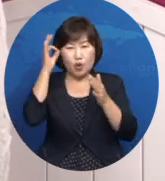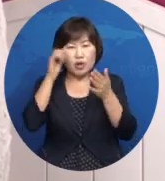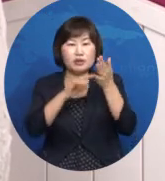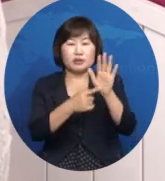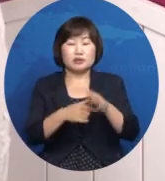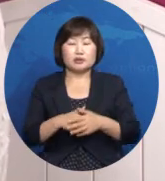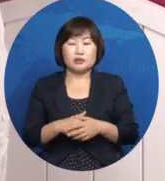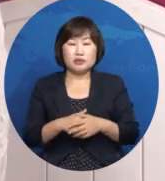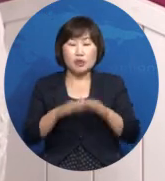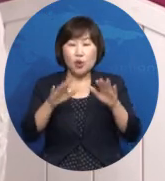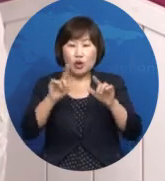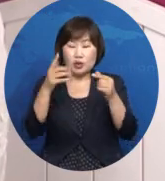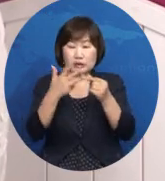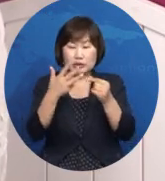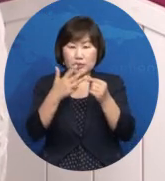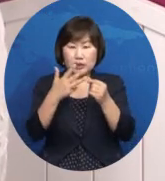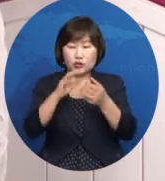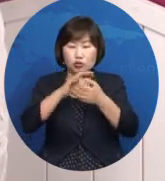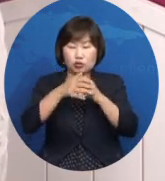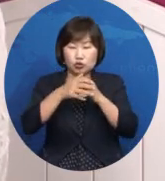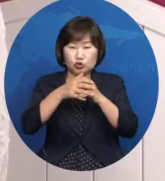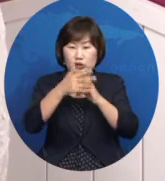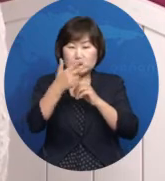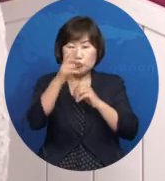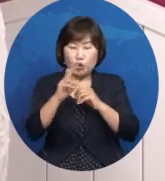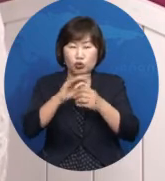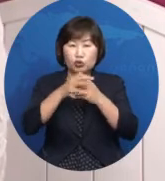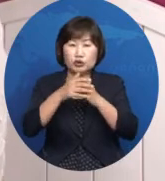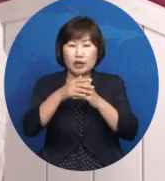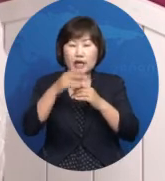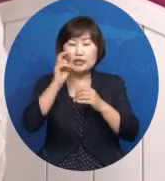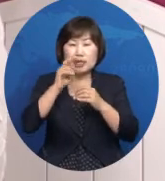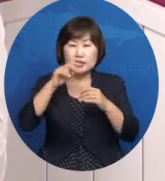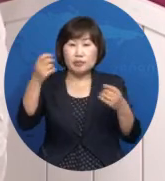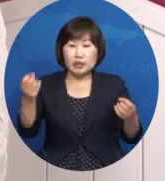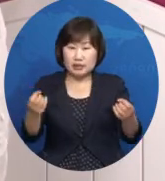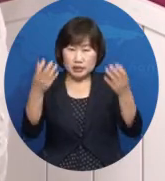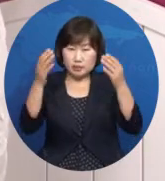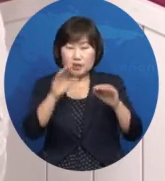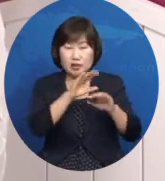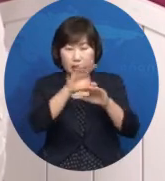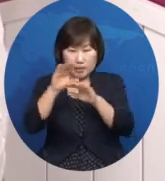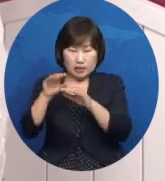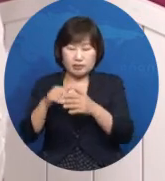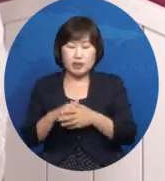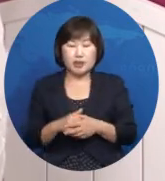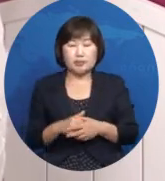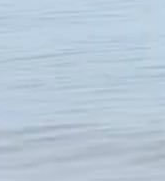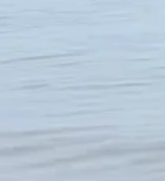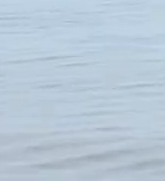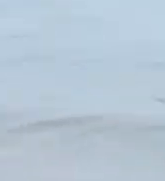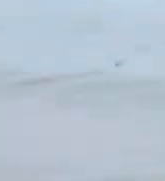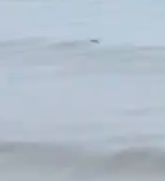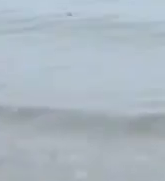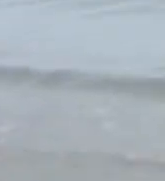합니다. 올해로 8회째를 맞는 칠포 국제 재즈 페스티벌 포항 포스팅에서 담아봤습니다.